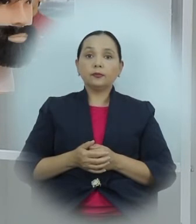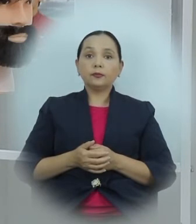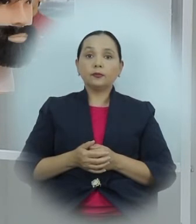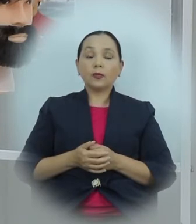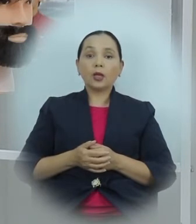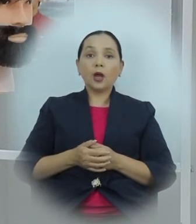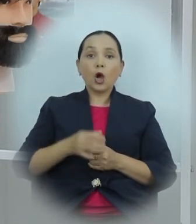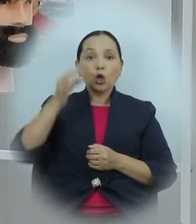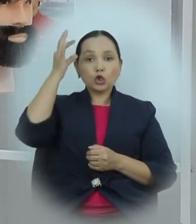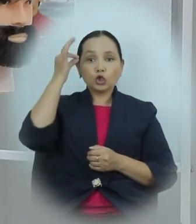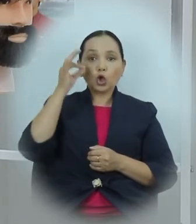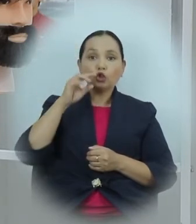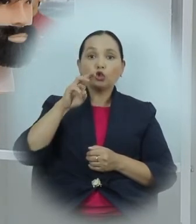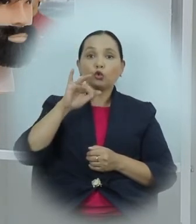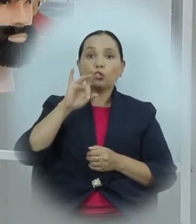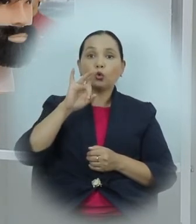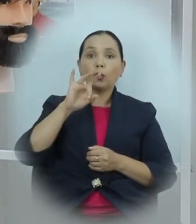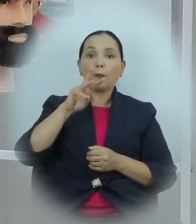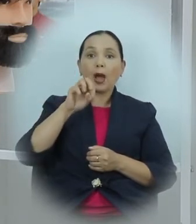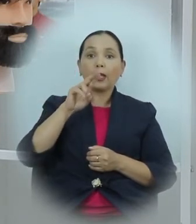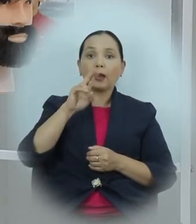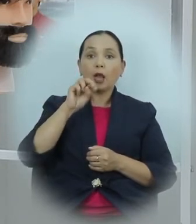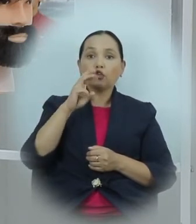Soch turmaklashga, ya'ni mijoz bosh yuvdirib bo'lgach,